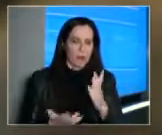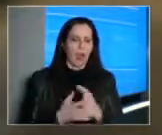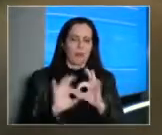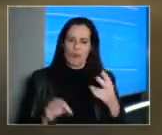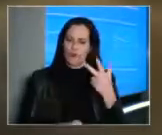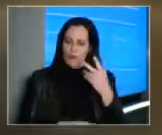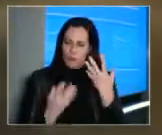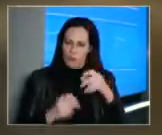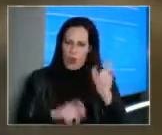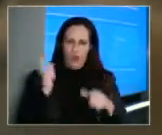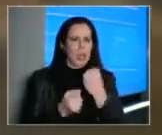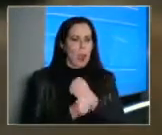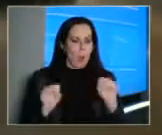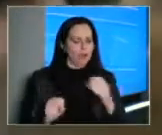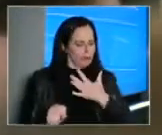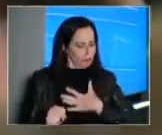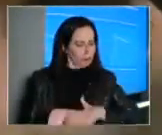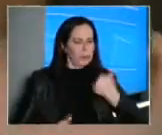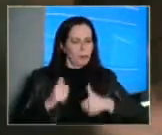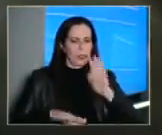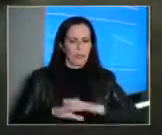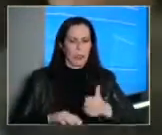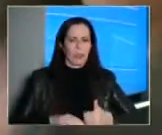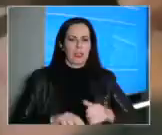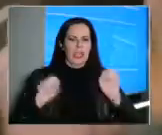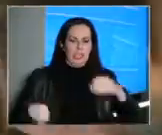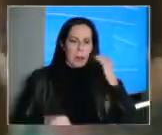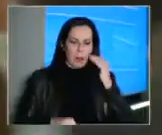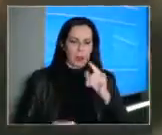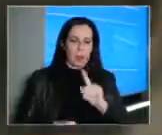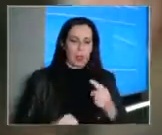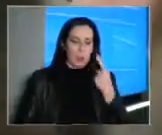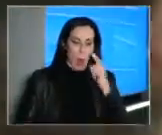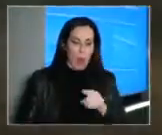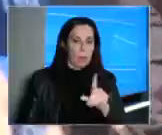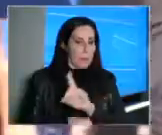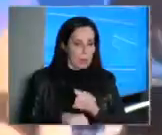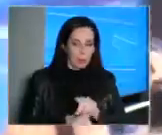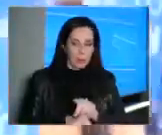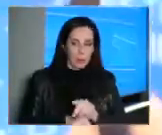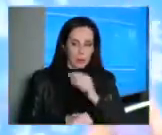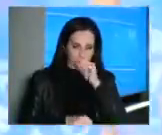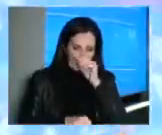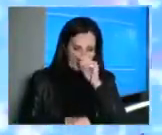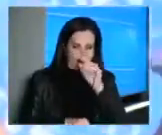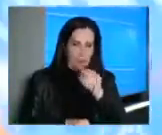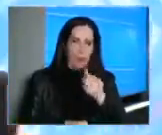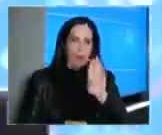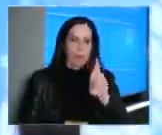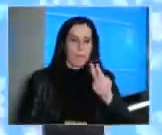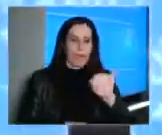הכריזו שורה של אישים דמוקרטיים בולטים על כוונתם להתמודד, והבולט ביניהם בינתיים הוא הסנאטור ברני